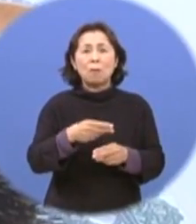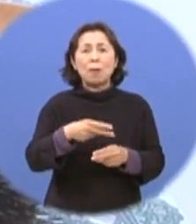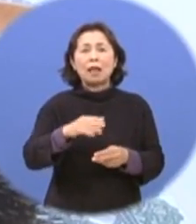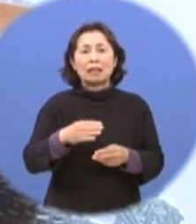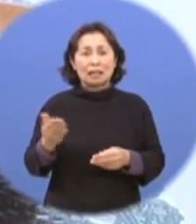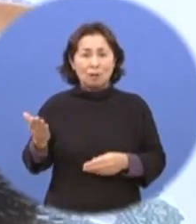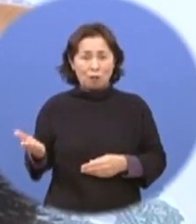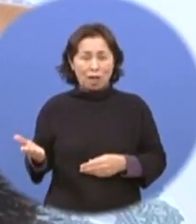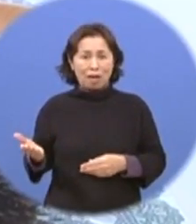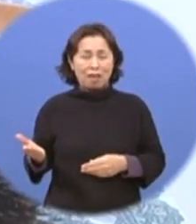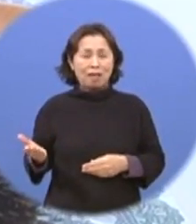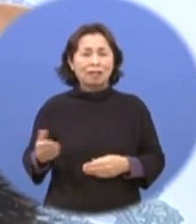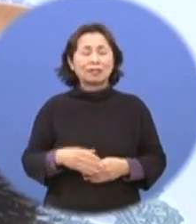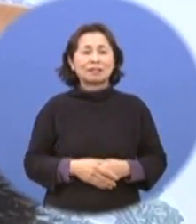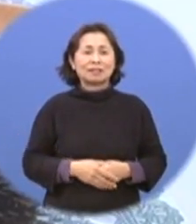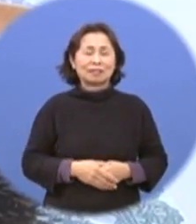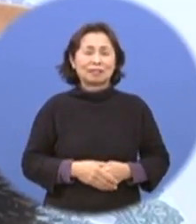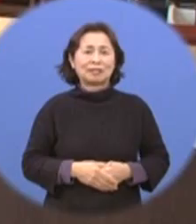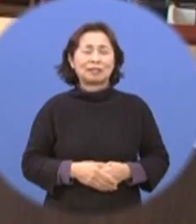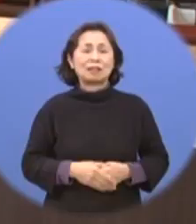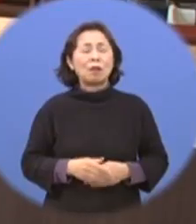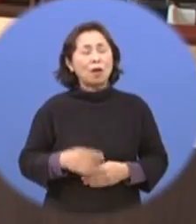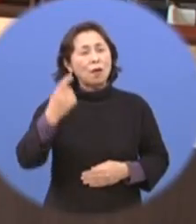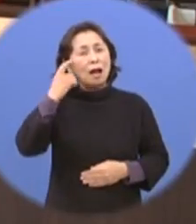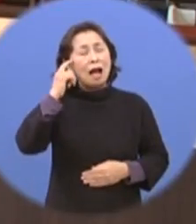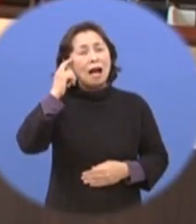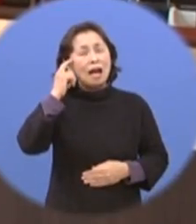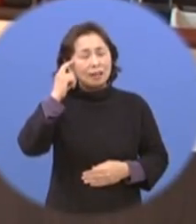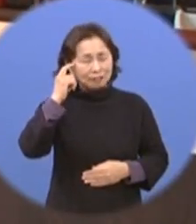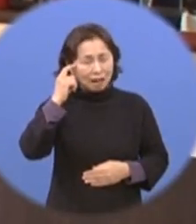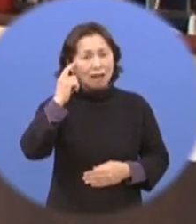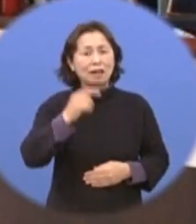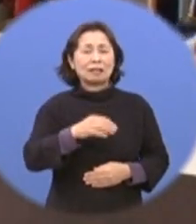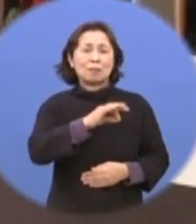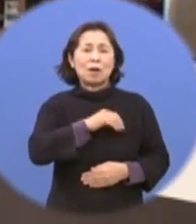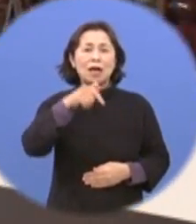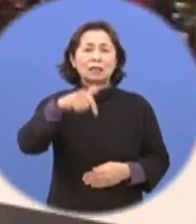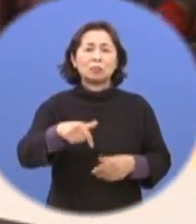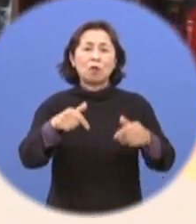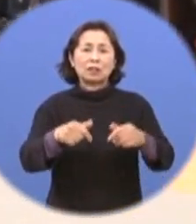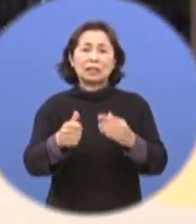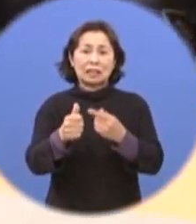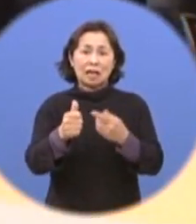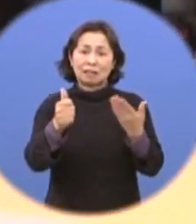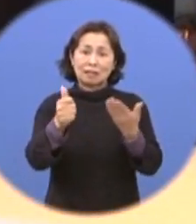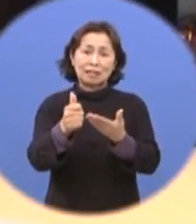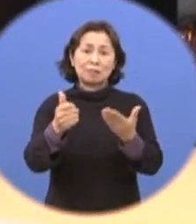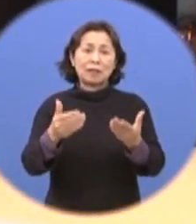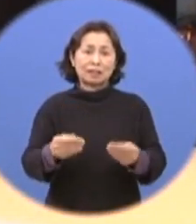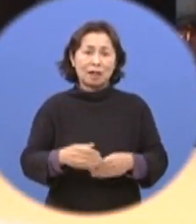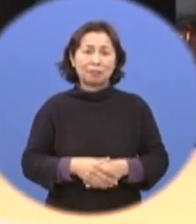ですこのメニューを考案した休暇村紀州加太の下日産にお聞きしました